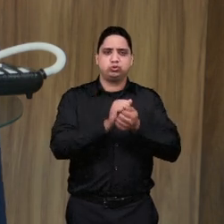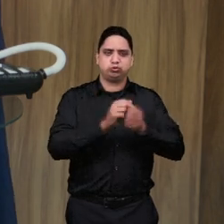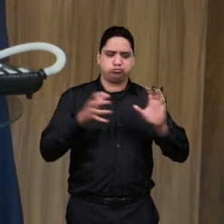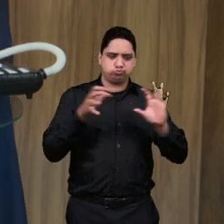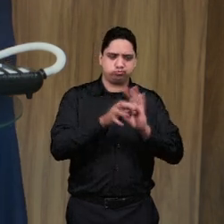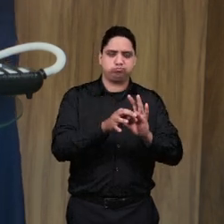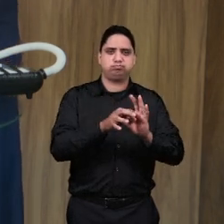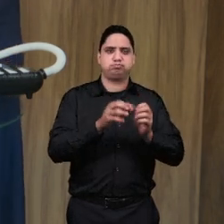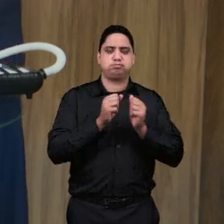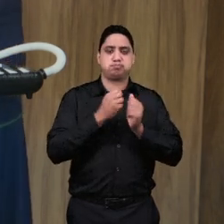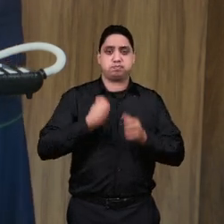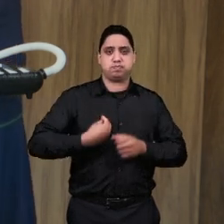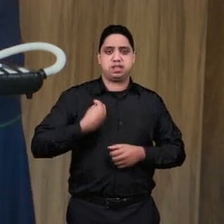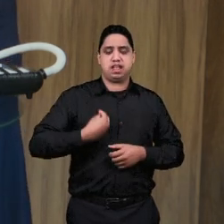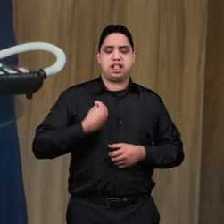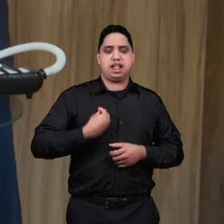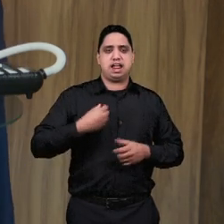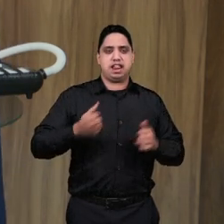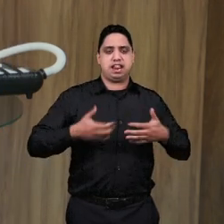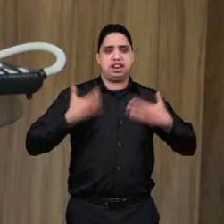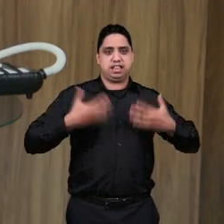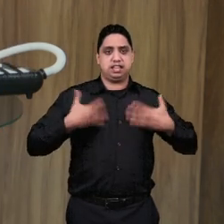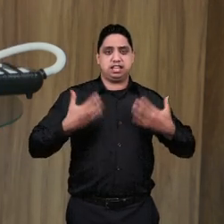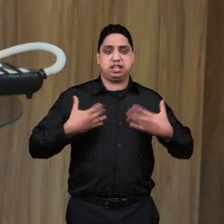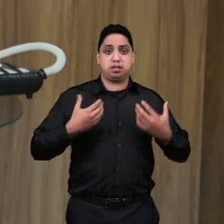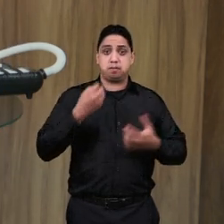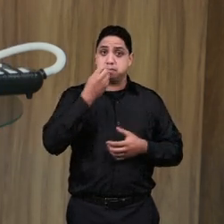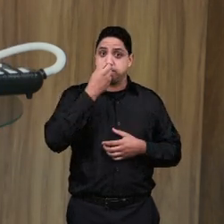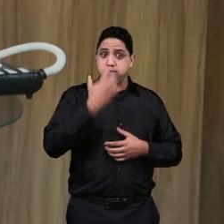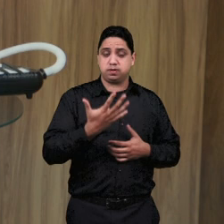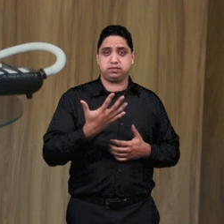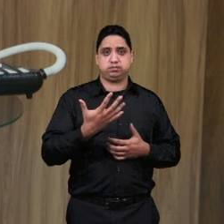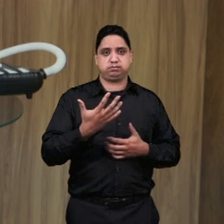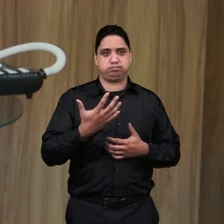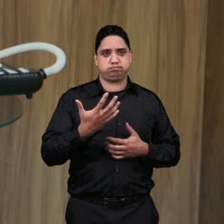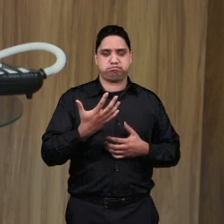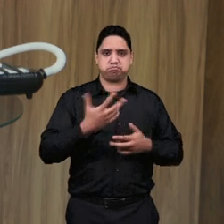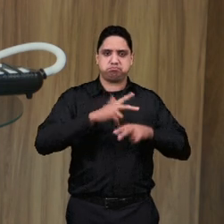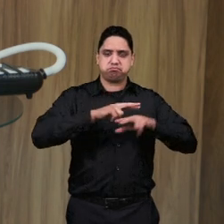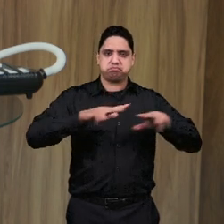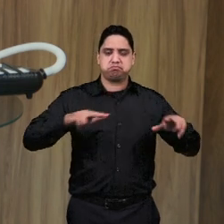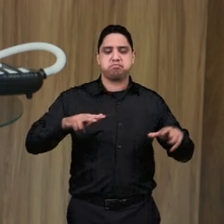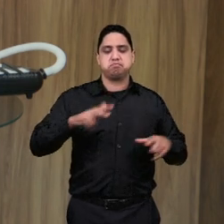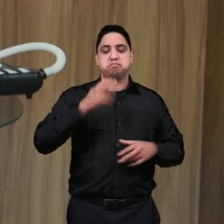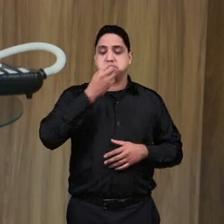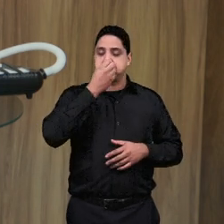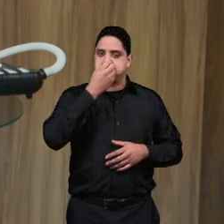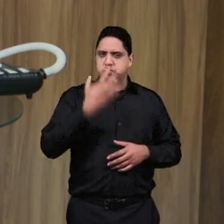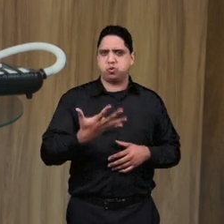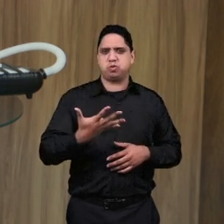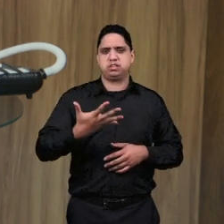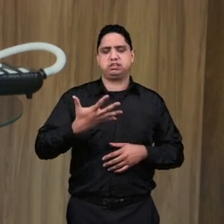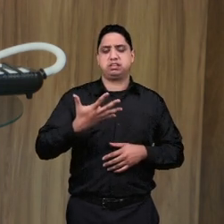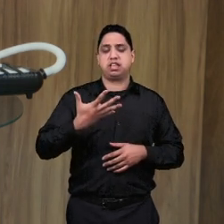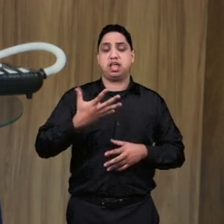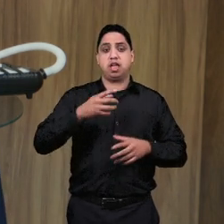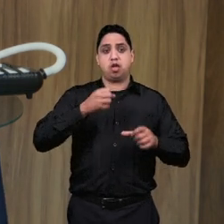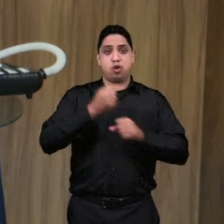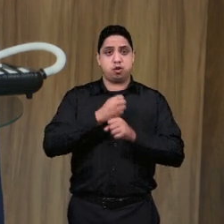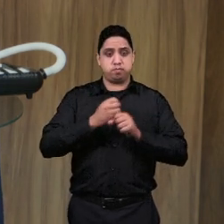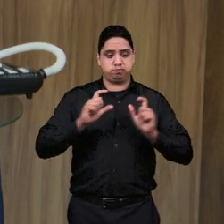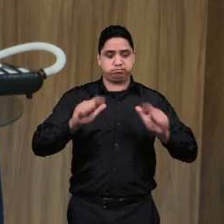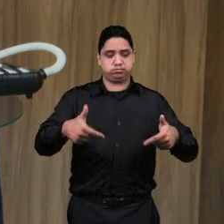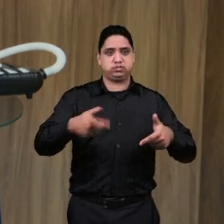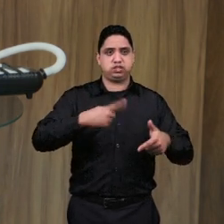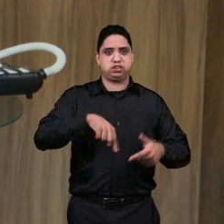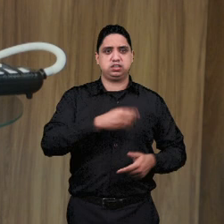les bénéfices, les bonnes choses que cette œuvre fait à nos vies. Gloire à Dieu. Donc,